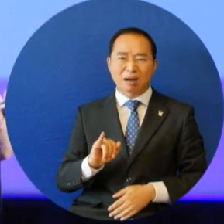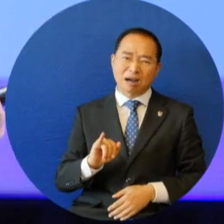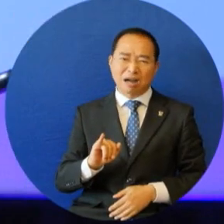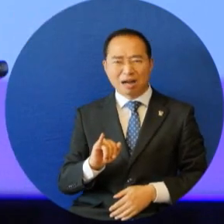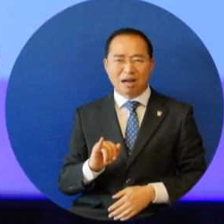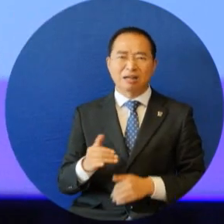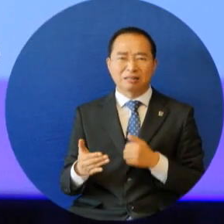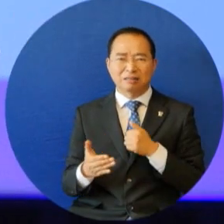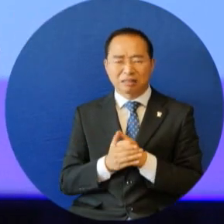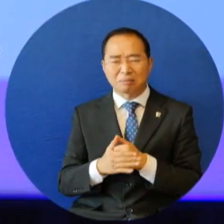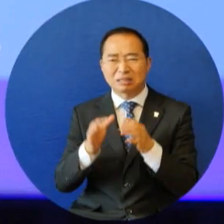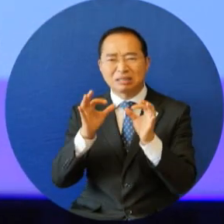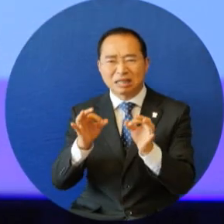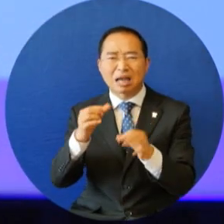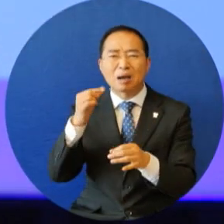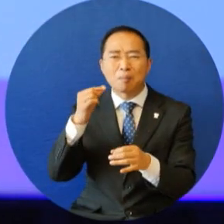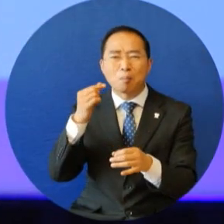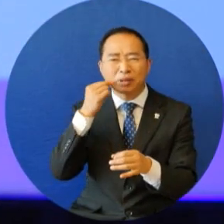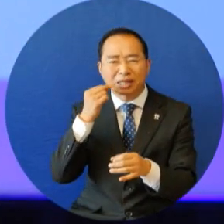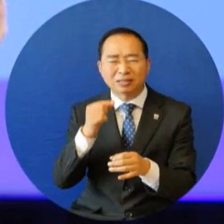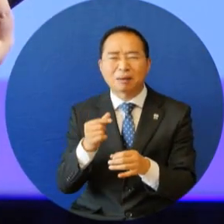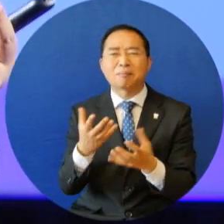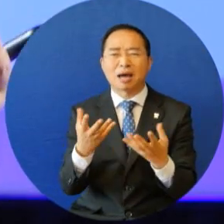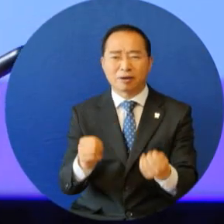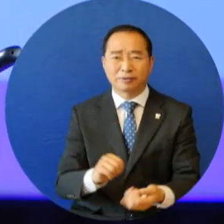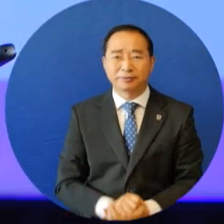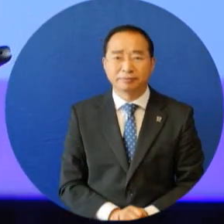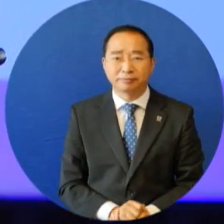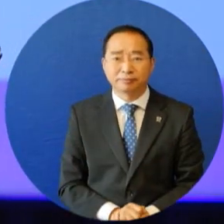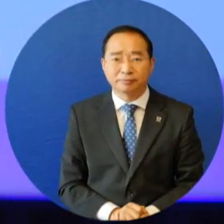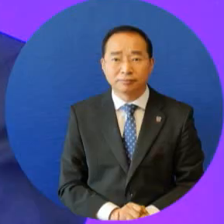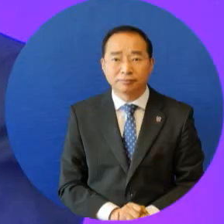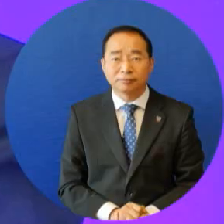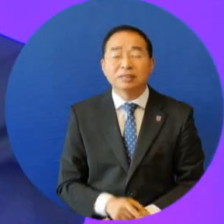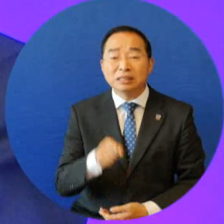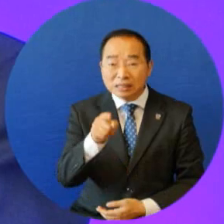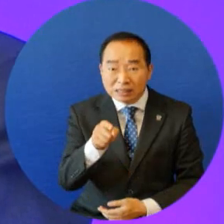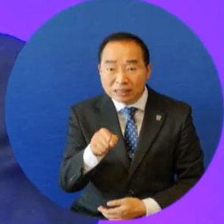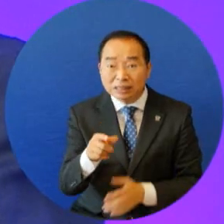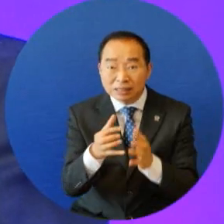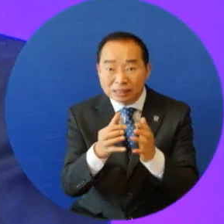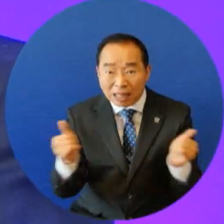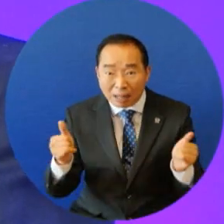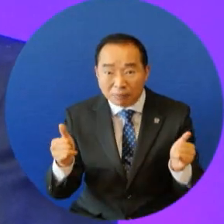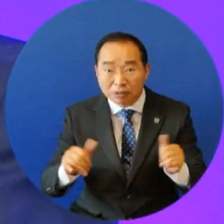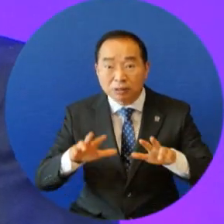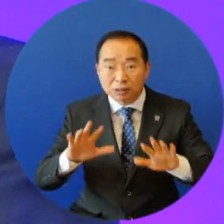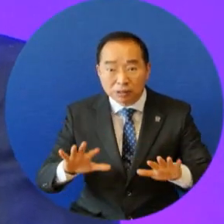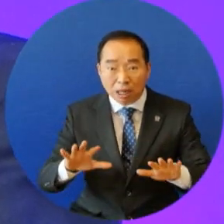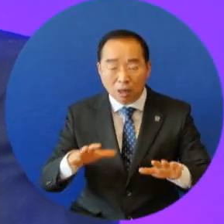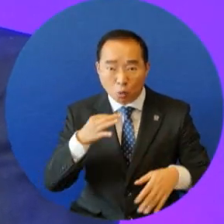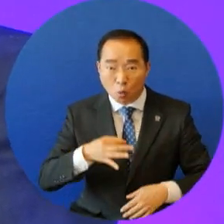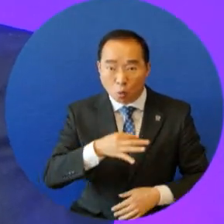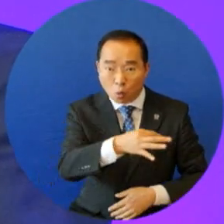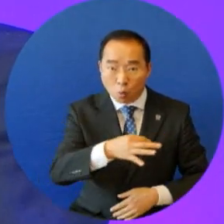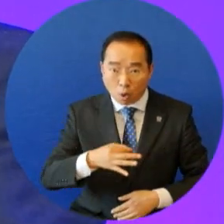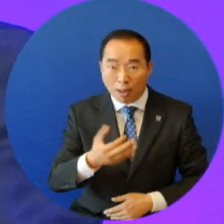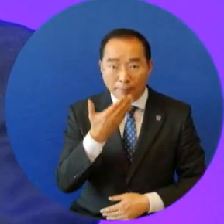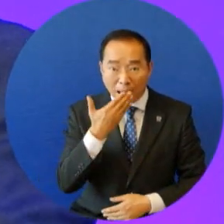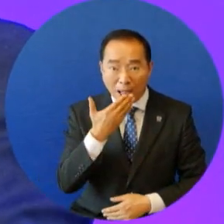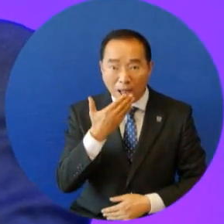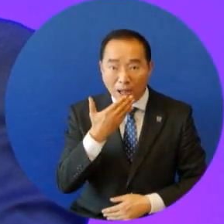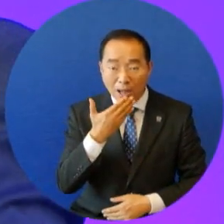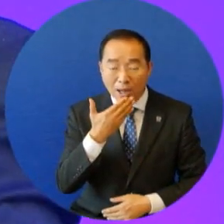신용불량이나 이런 여러 가지 사유로 인해서 구좌가 없는 사람들이 많습니다. 그런데 이런 사람들을